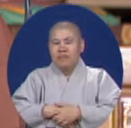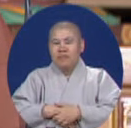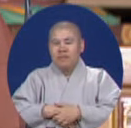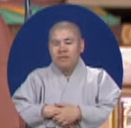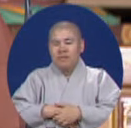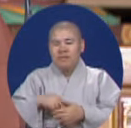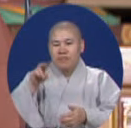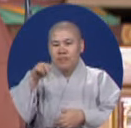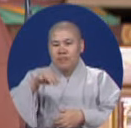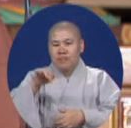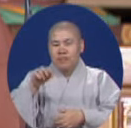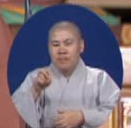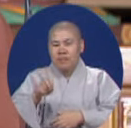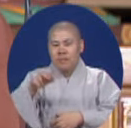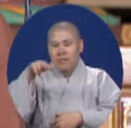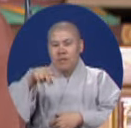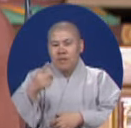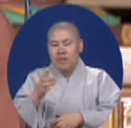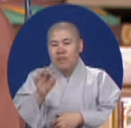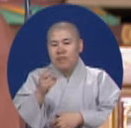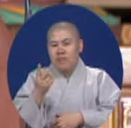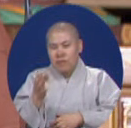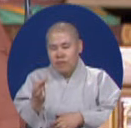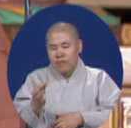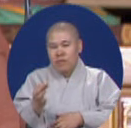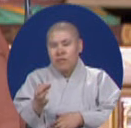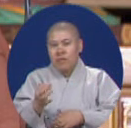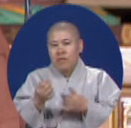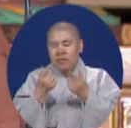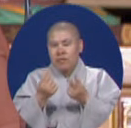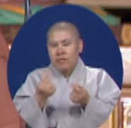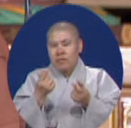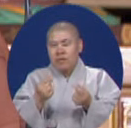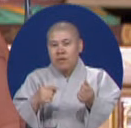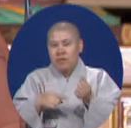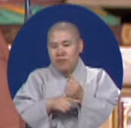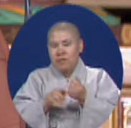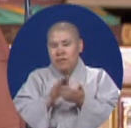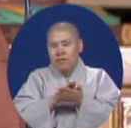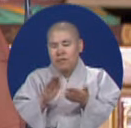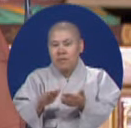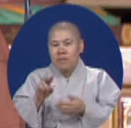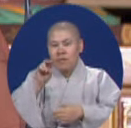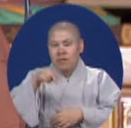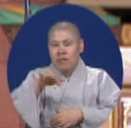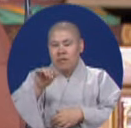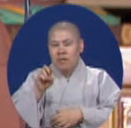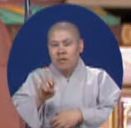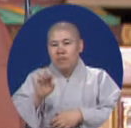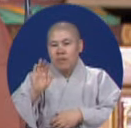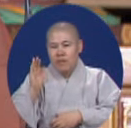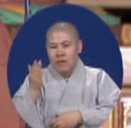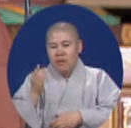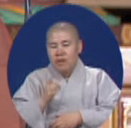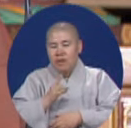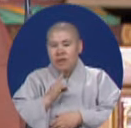그래서 무심은 조용이요, 조용은 무심이다. 이게 도예요. 그래서 무심이 돼야